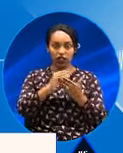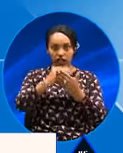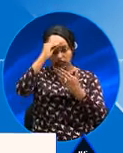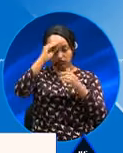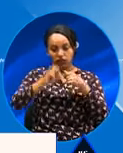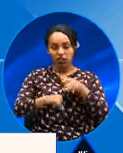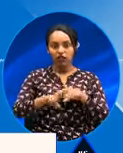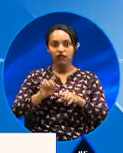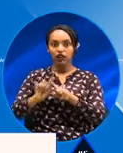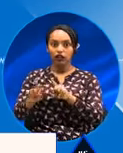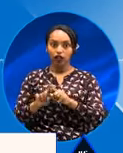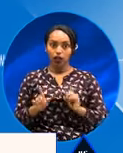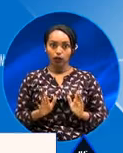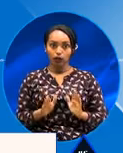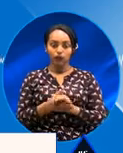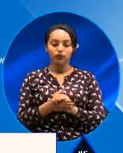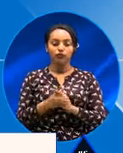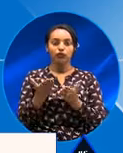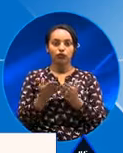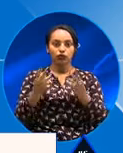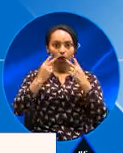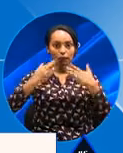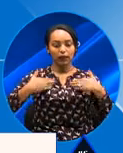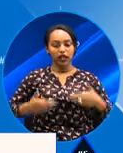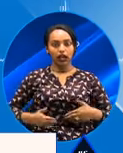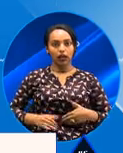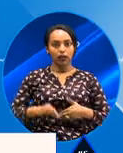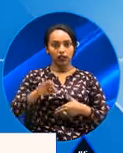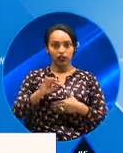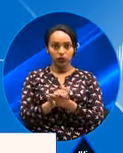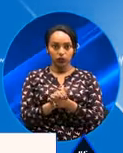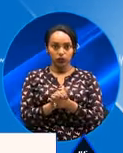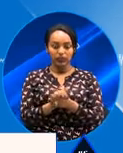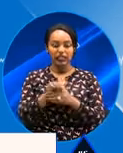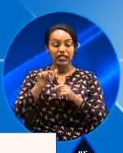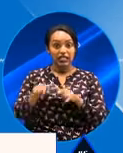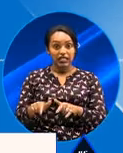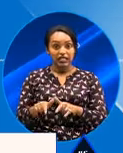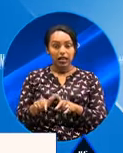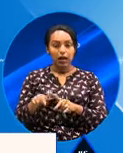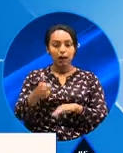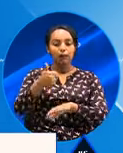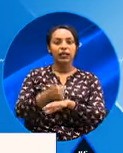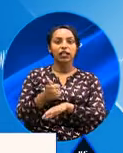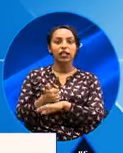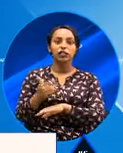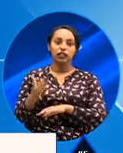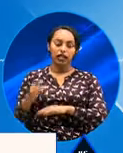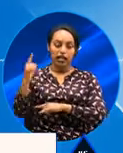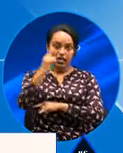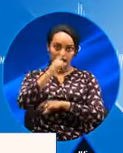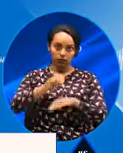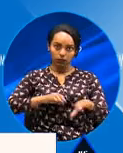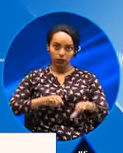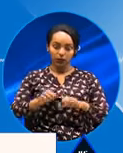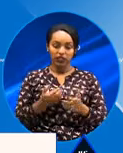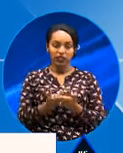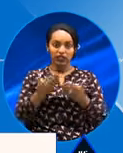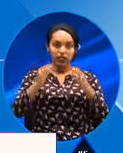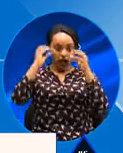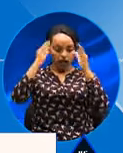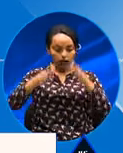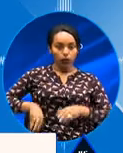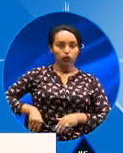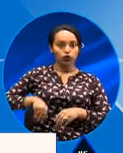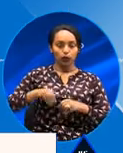የትምህርት ዘርፍ የተለያዩ ባለድርሻ አካላት በተገኙበት የዛ የመቀጣጠሪያ ቀን በማድረግ እንግዲህ